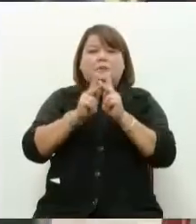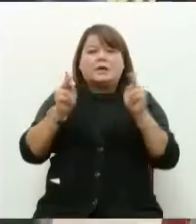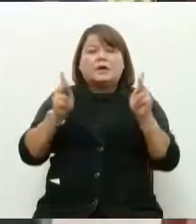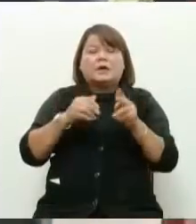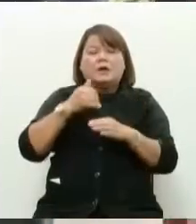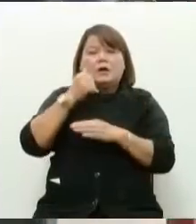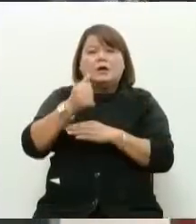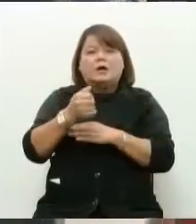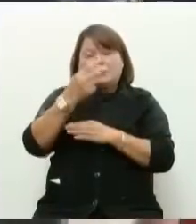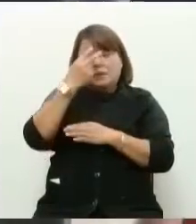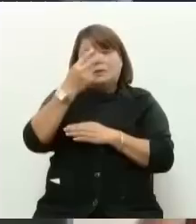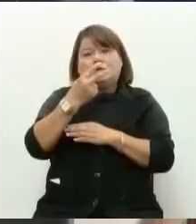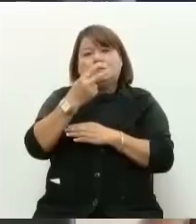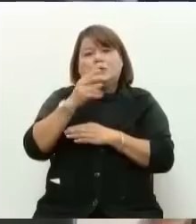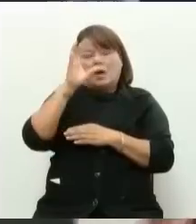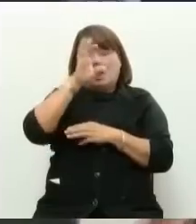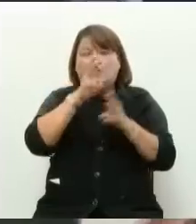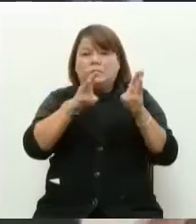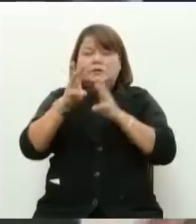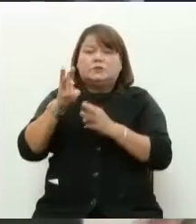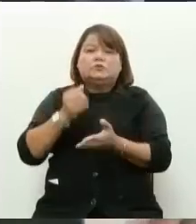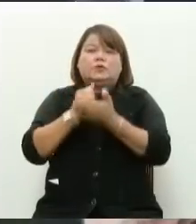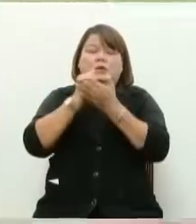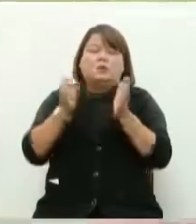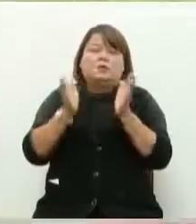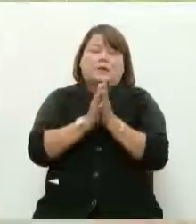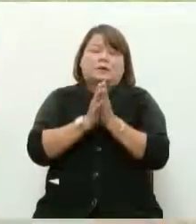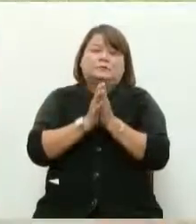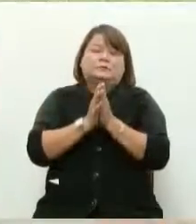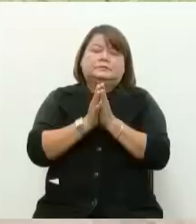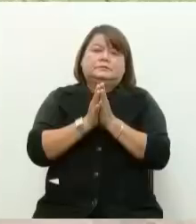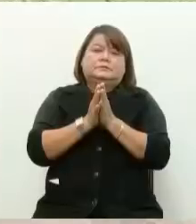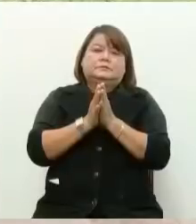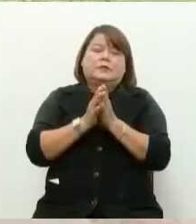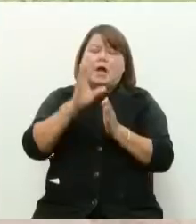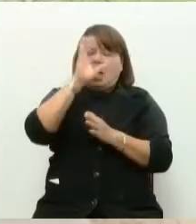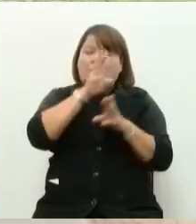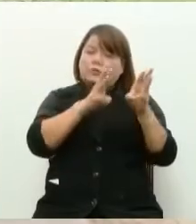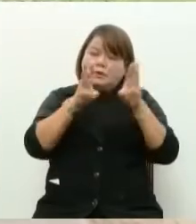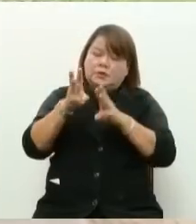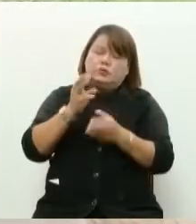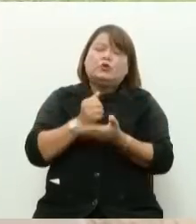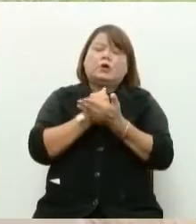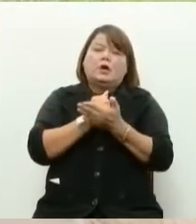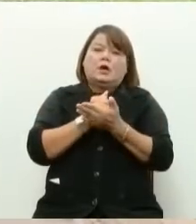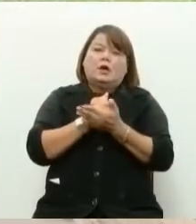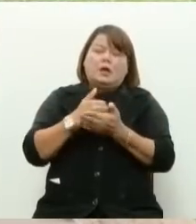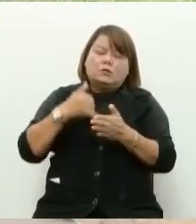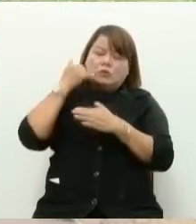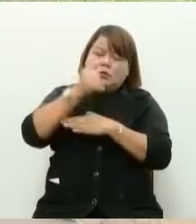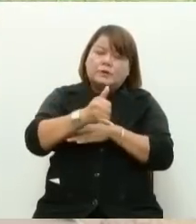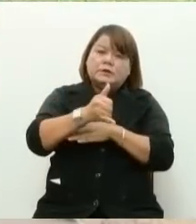ออกพื้นที่เพื่อหาแนวทางในการช่วยเหลือร่วมกันนะครับหาแนวทางในการช่วยเหลือแล้วลงพื้น